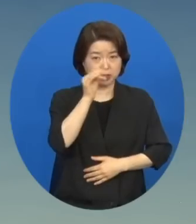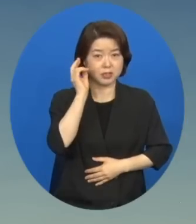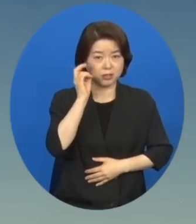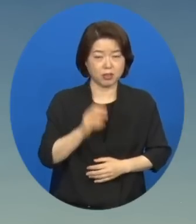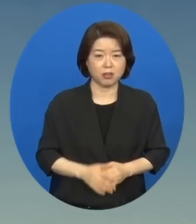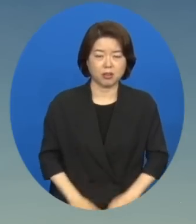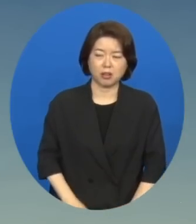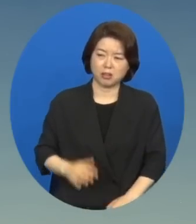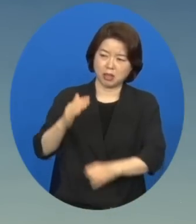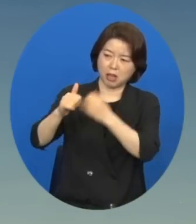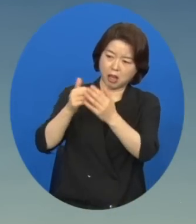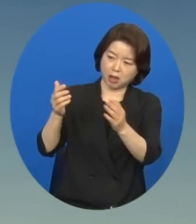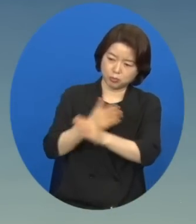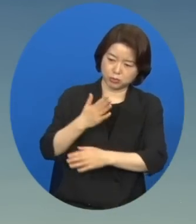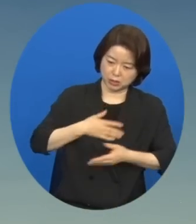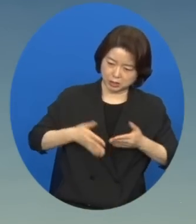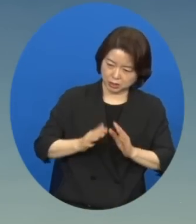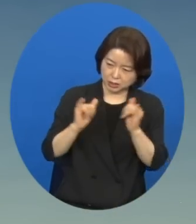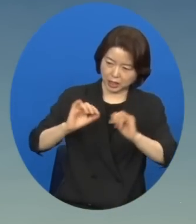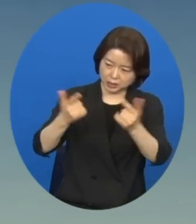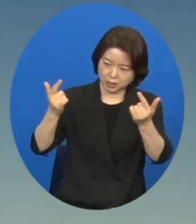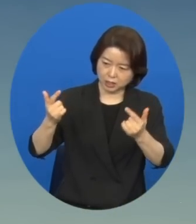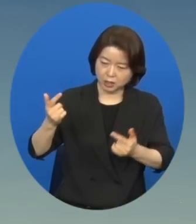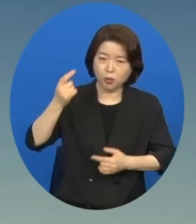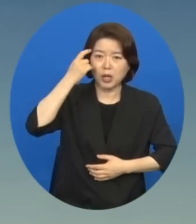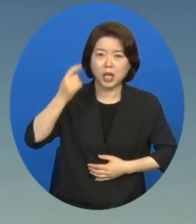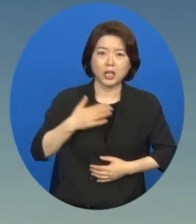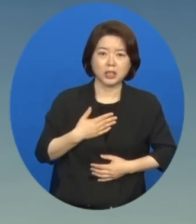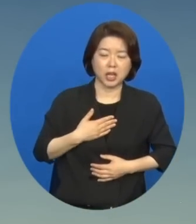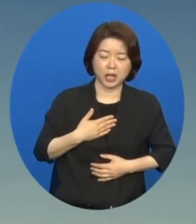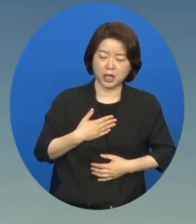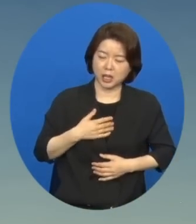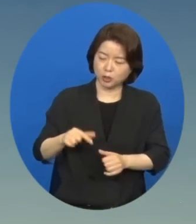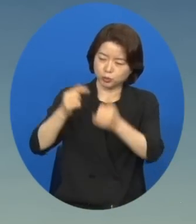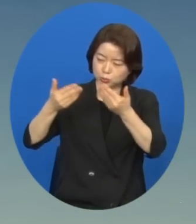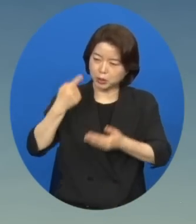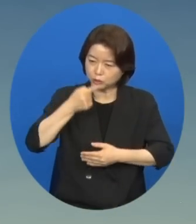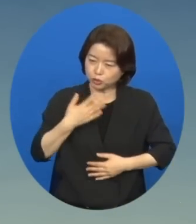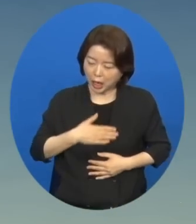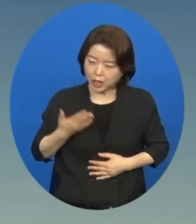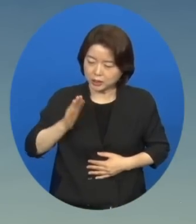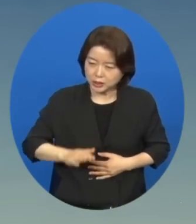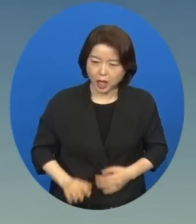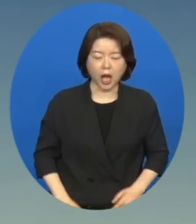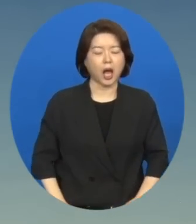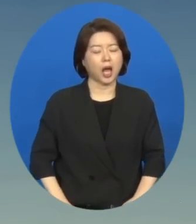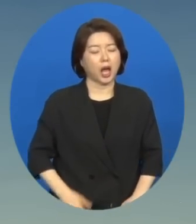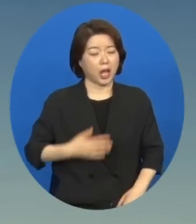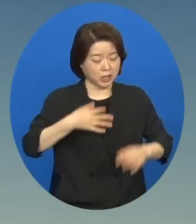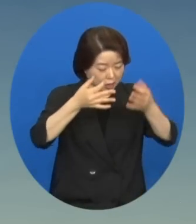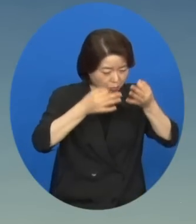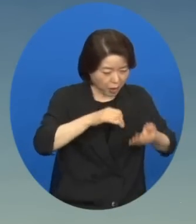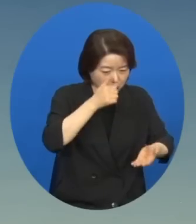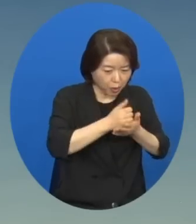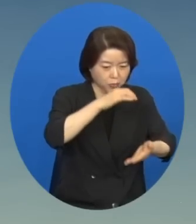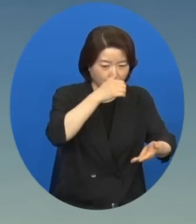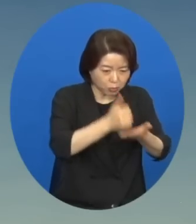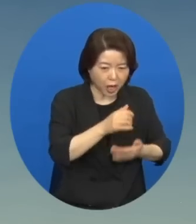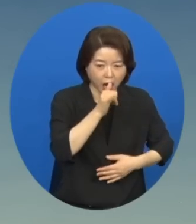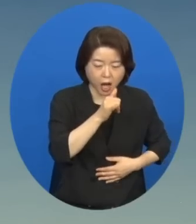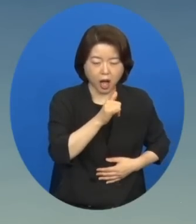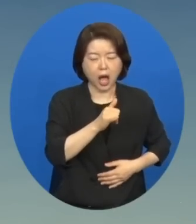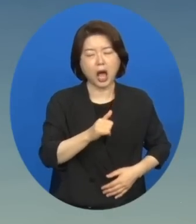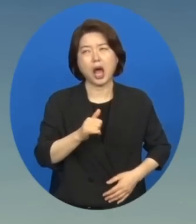나 하나님으로부터 난 자 아니구나. 그동안 나 구원받았는 줄 알았는데 범죄하는 거 보니까 하나님께로부터 난 자가